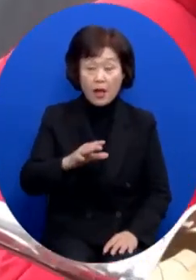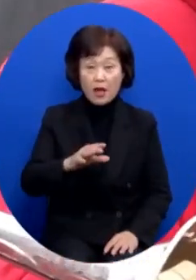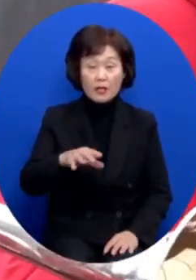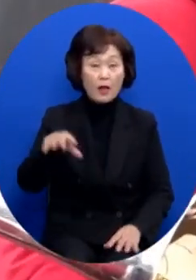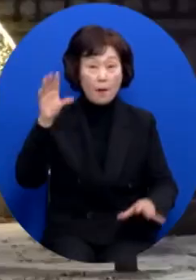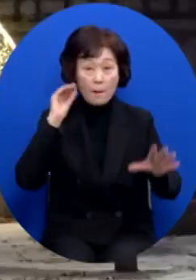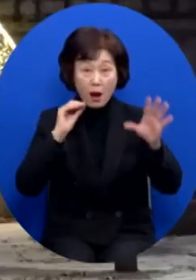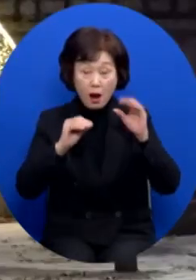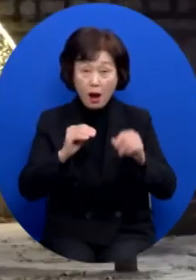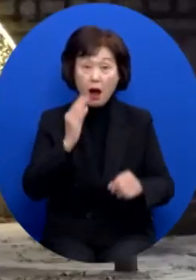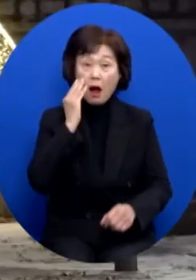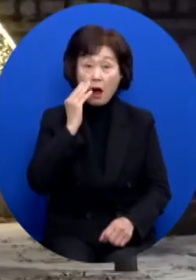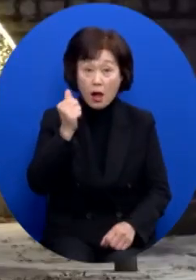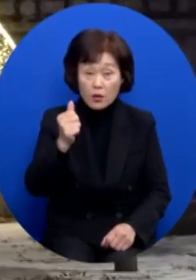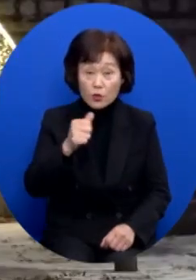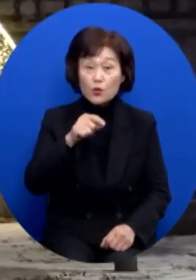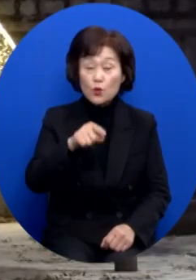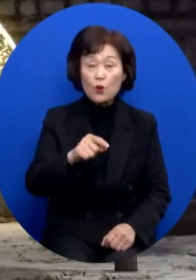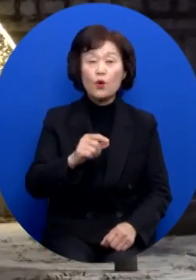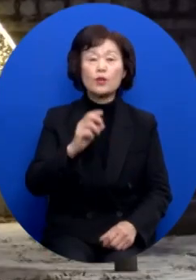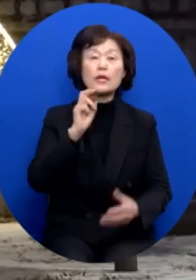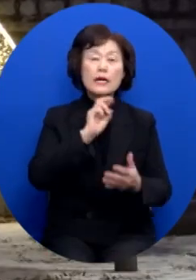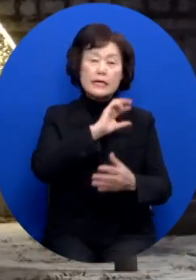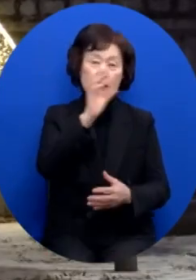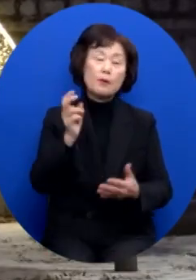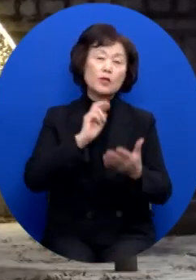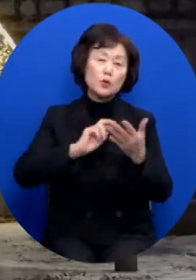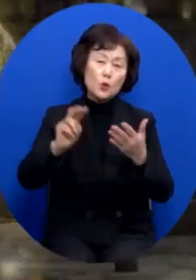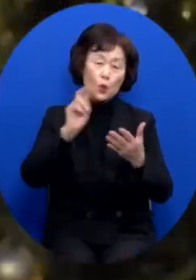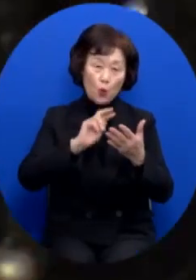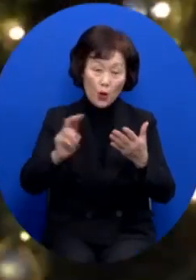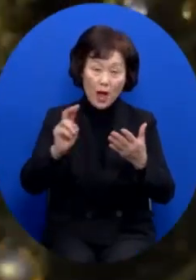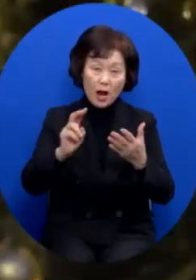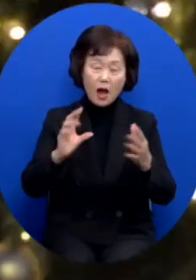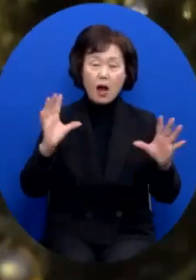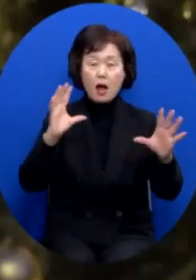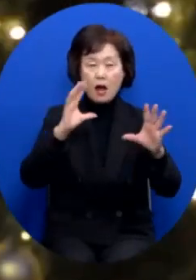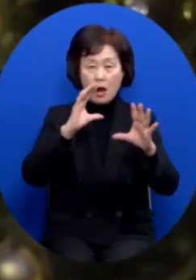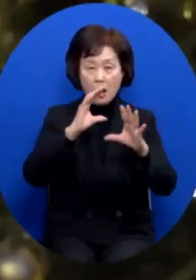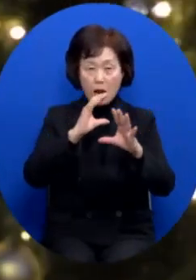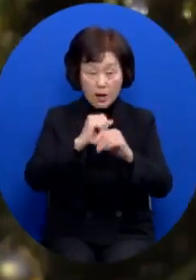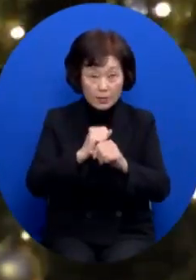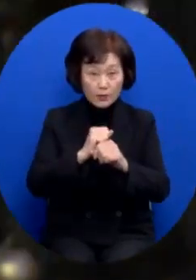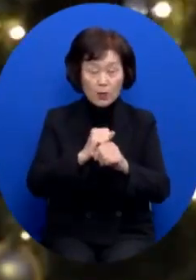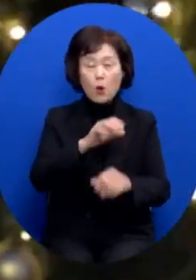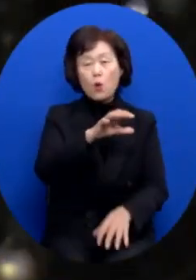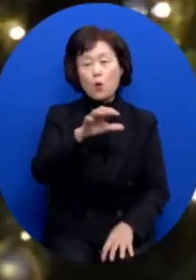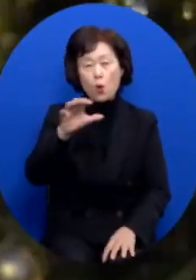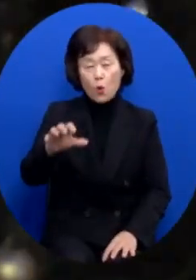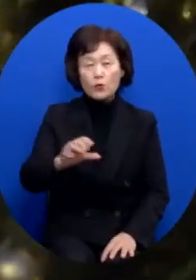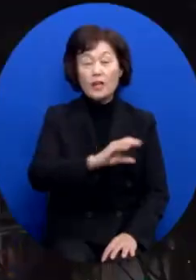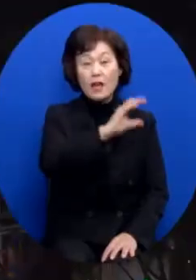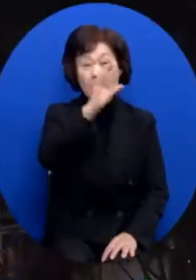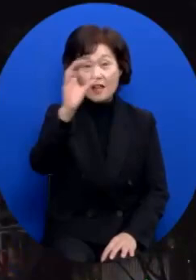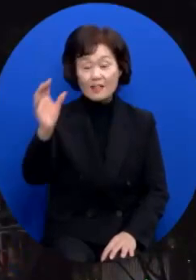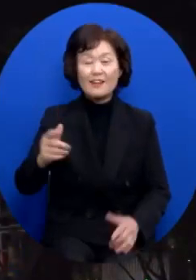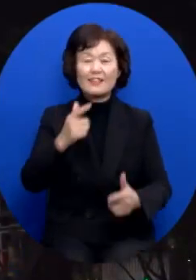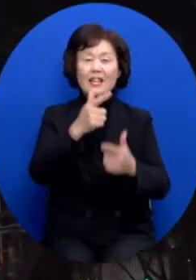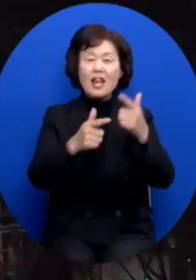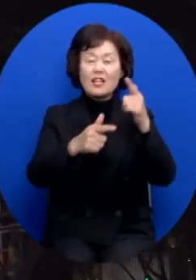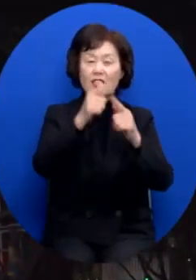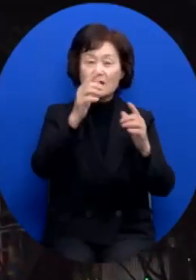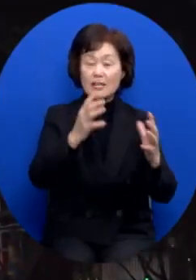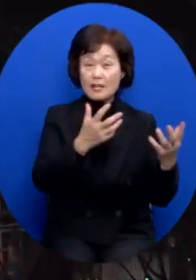2018년 저작권법 시행령 개정 이후 점차 모습을 감췄습니다. 곳곳에 성탄트리가 세워지고